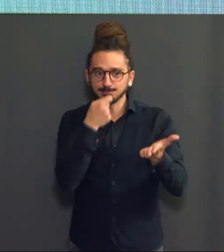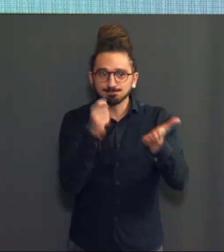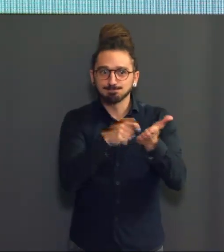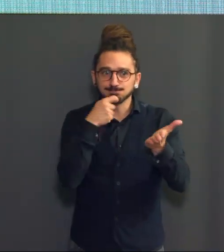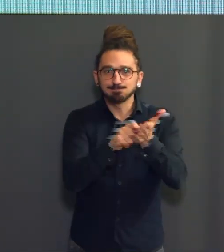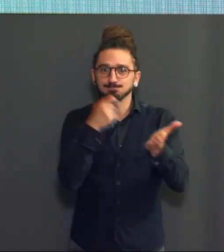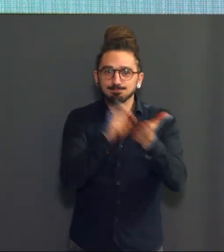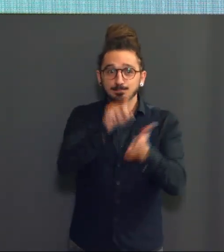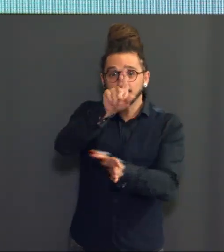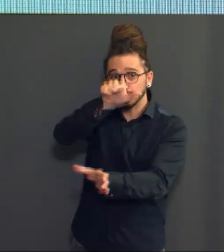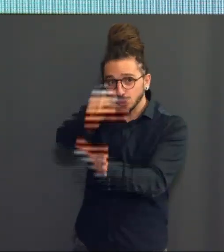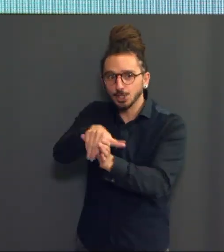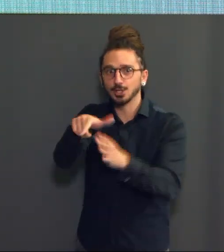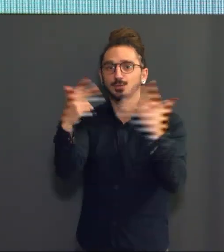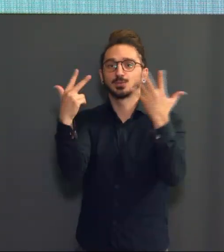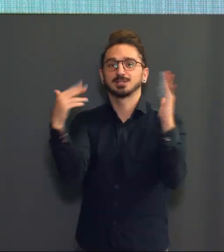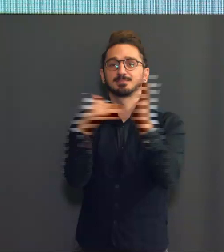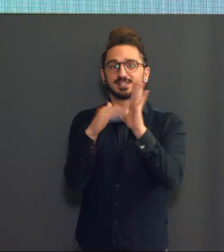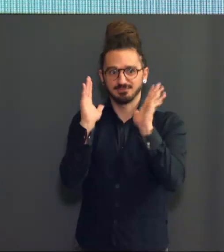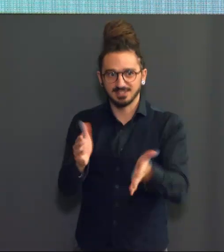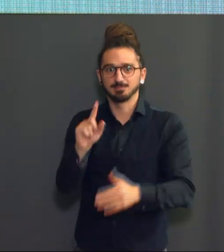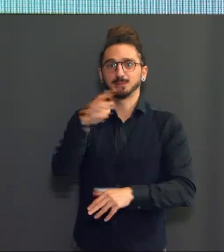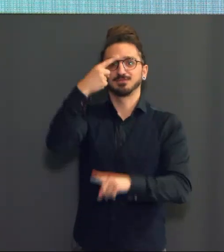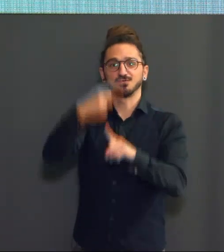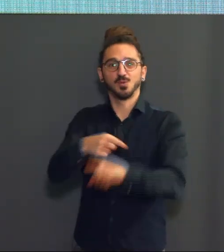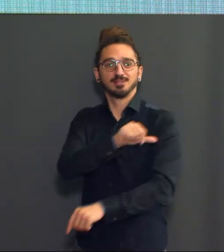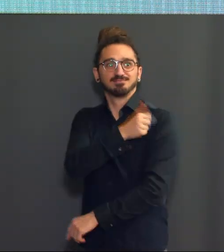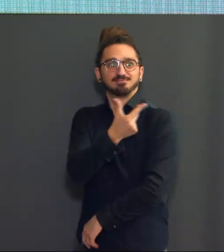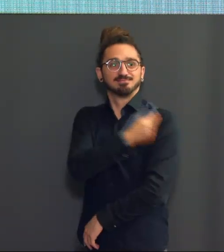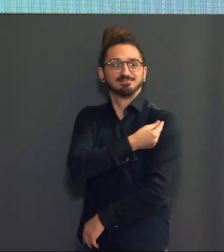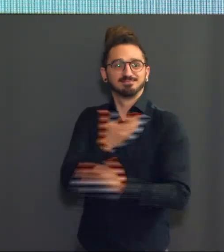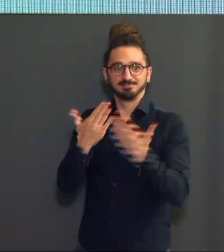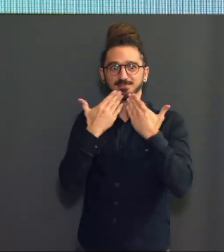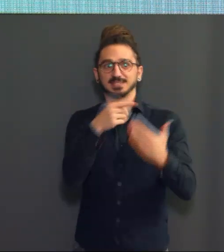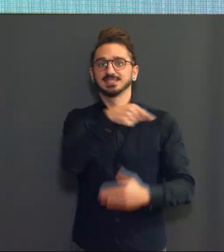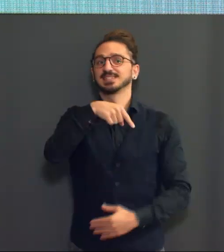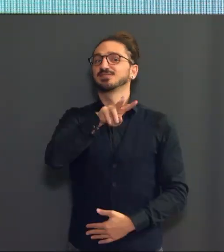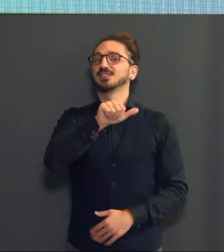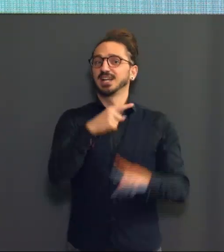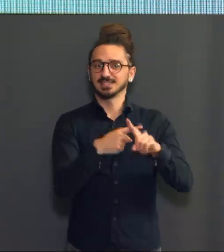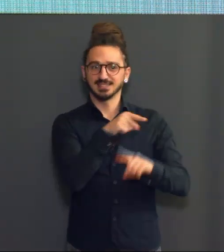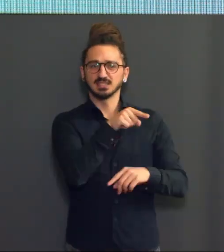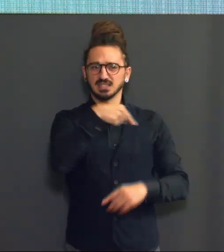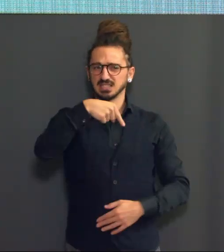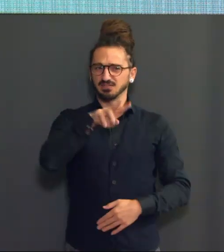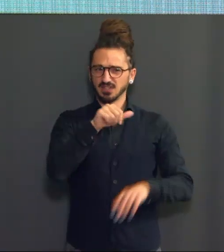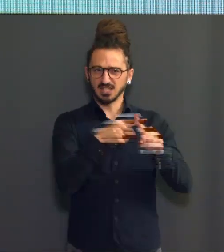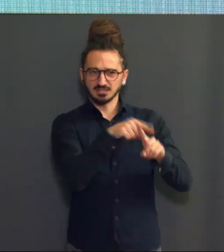Ceci témoigne de la volonté d'un très grand nombre de citoyens de se faire vacciner